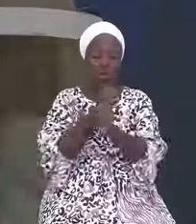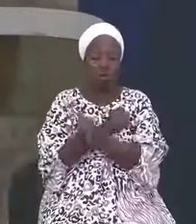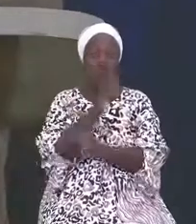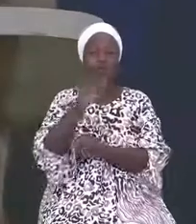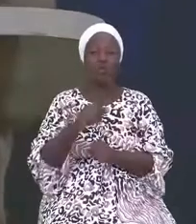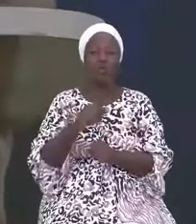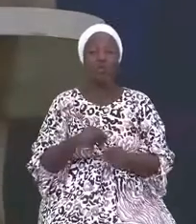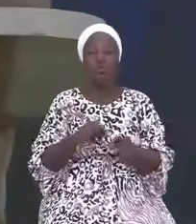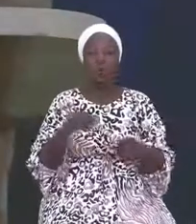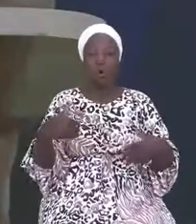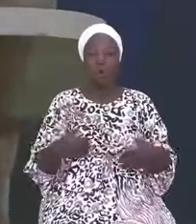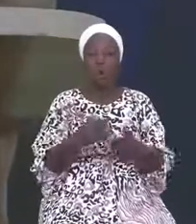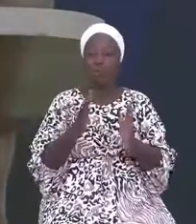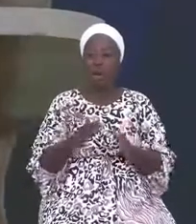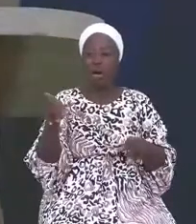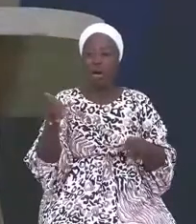toi-même.